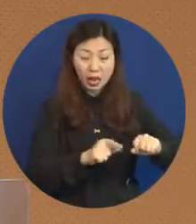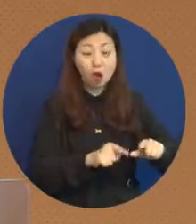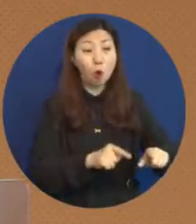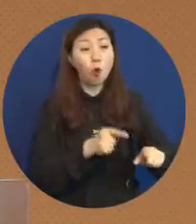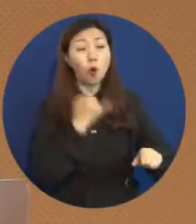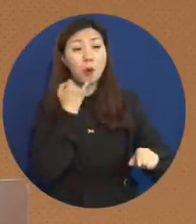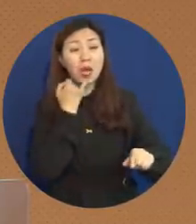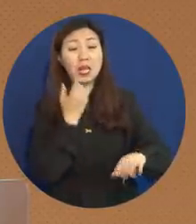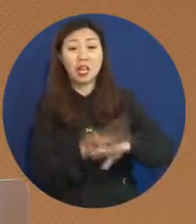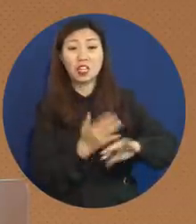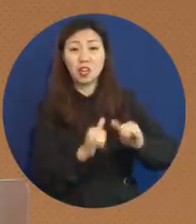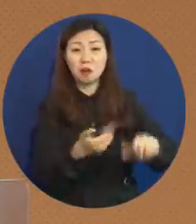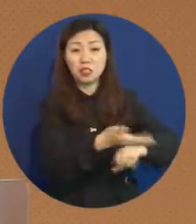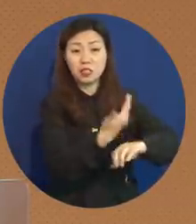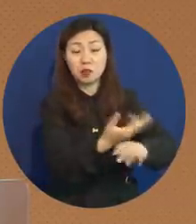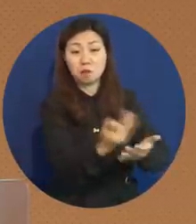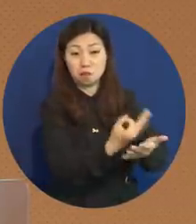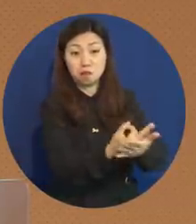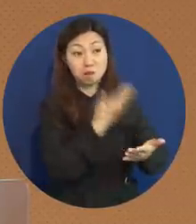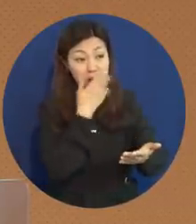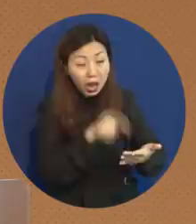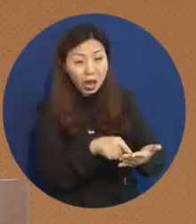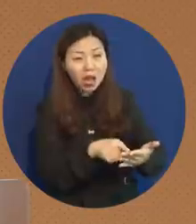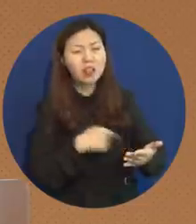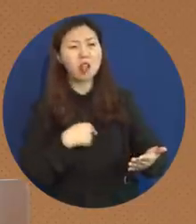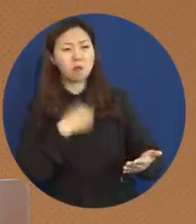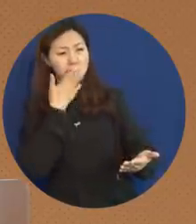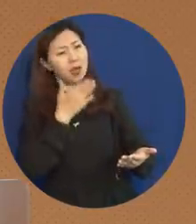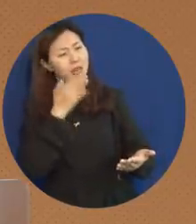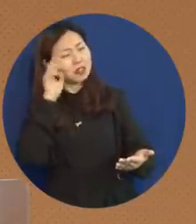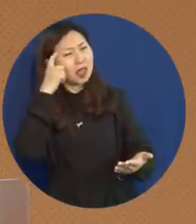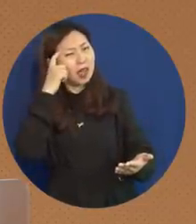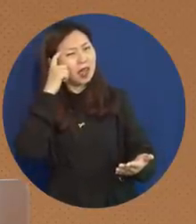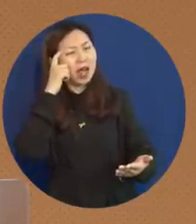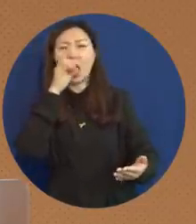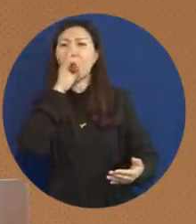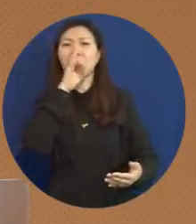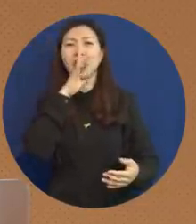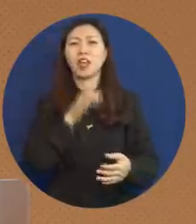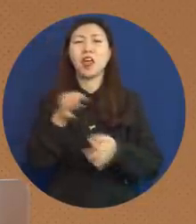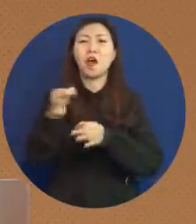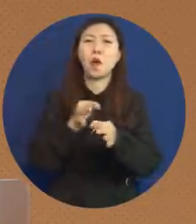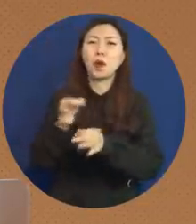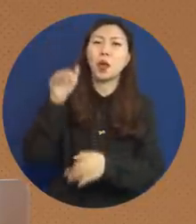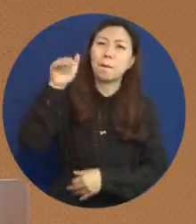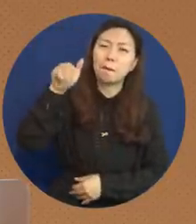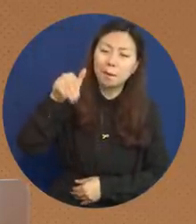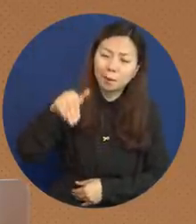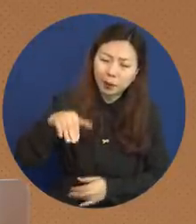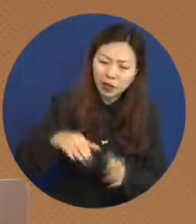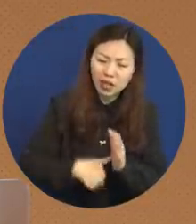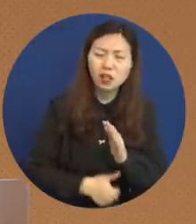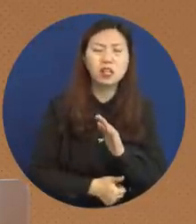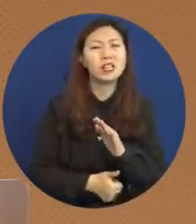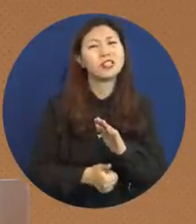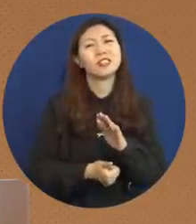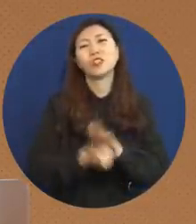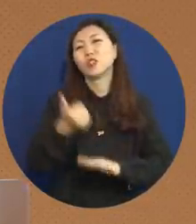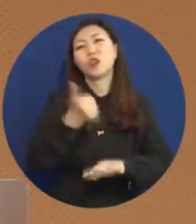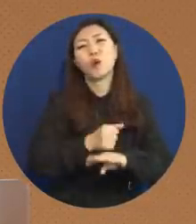남이 뭐 트럭 하나 해가지고 돈 버니까 나도 벌수 있겠다. 이렇게 생각하면 경기 하강 국면에서는 거의 성공을 못